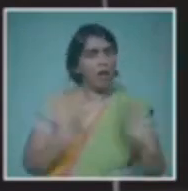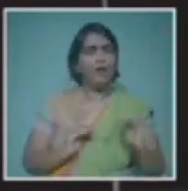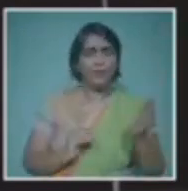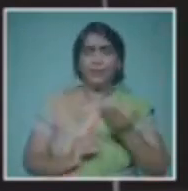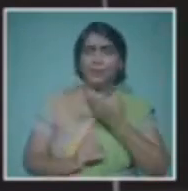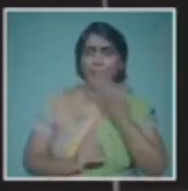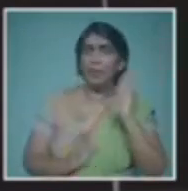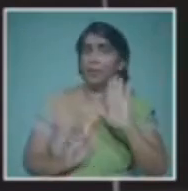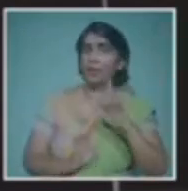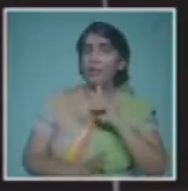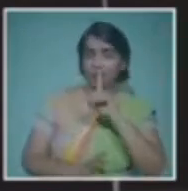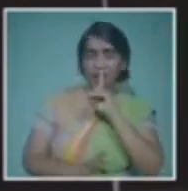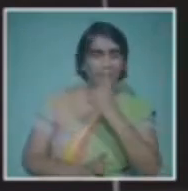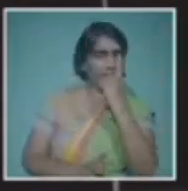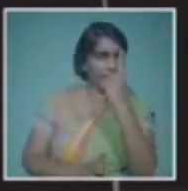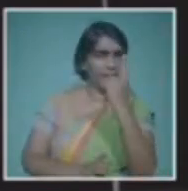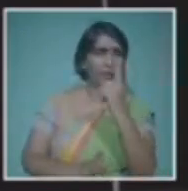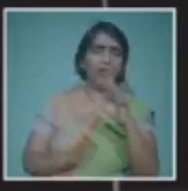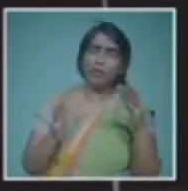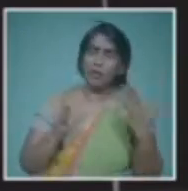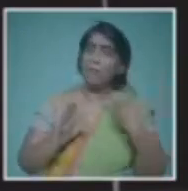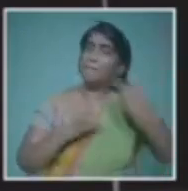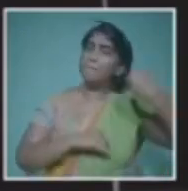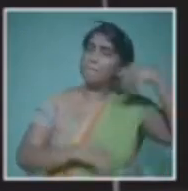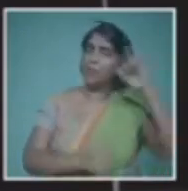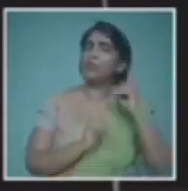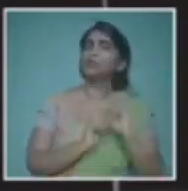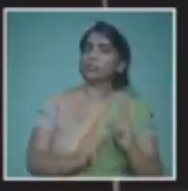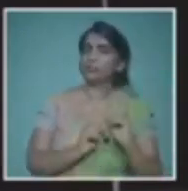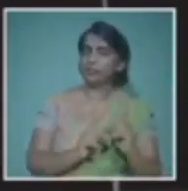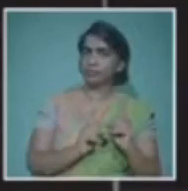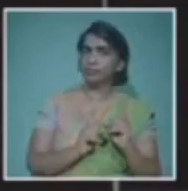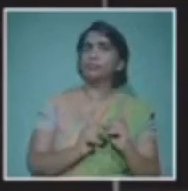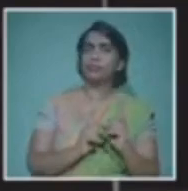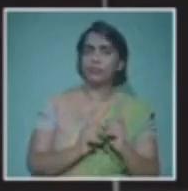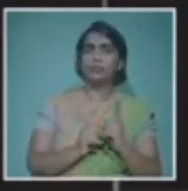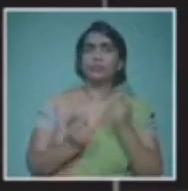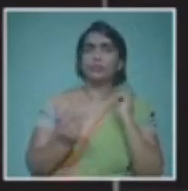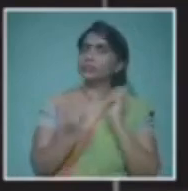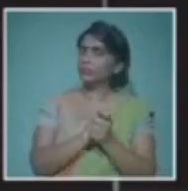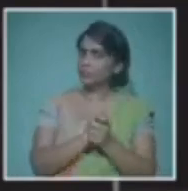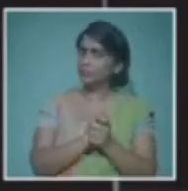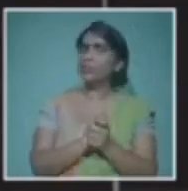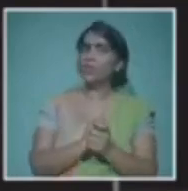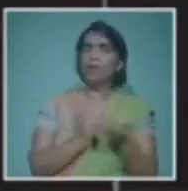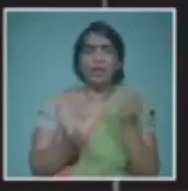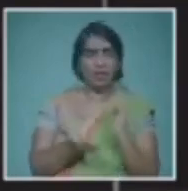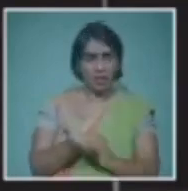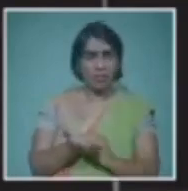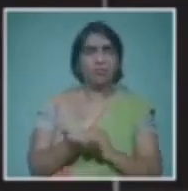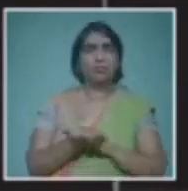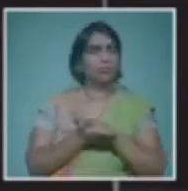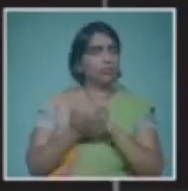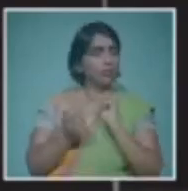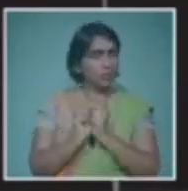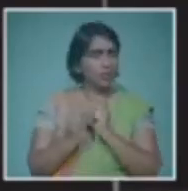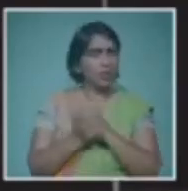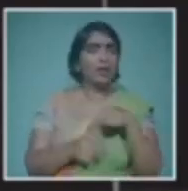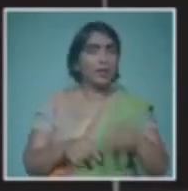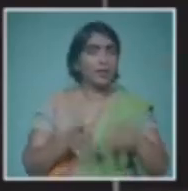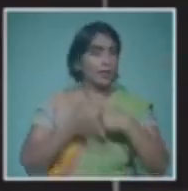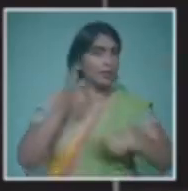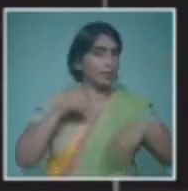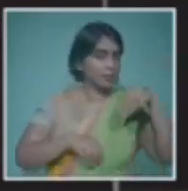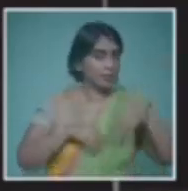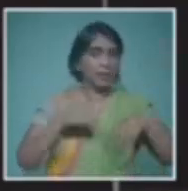පුළුවන්. අපි කියන්නේ එක දෙයයි. එක්කෝ පරණ ක්‍රමය තිබුණ මනාප ක්‍රමයට සංශෝධනයක් කරලා නැවත මේක සංශෝධනය කරලා මේ පාර